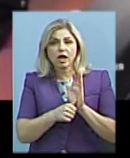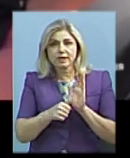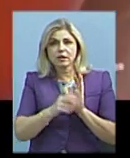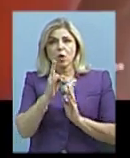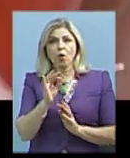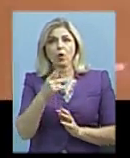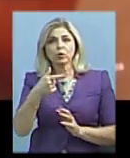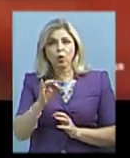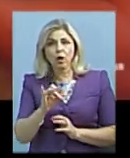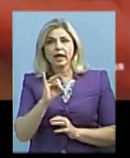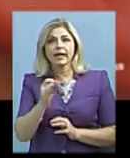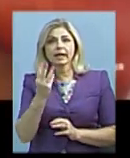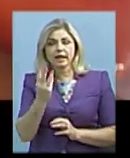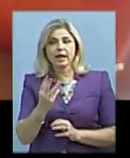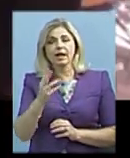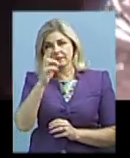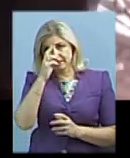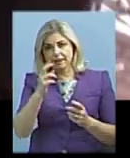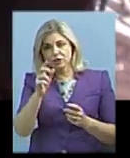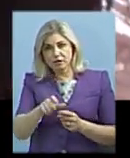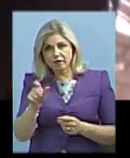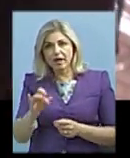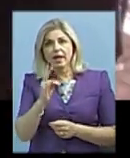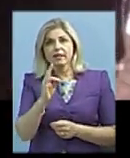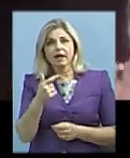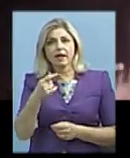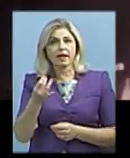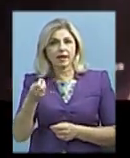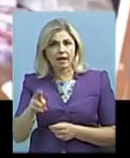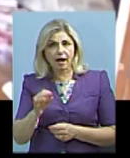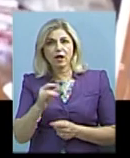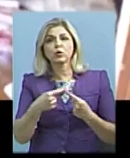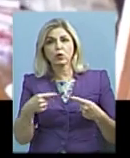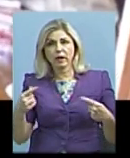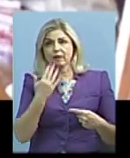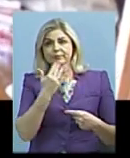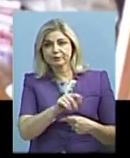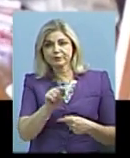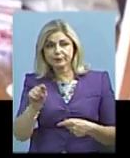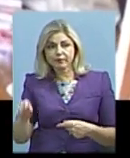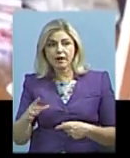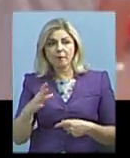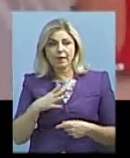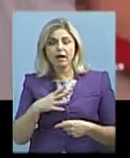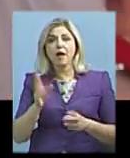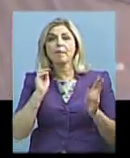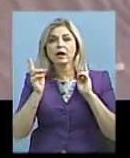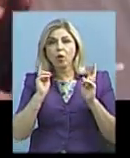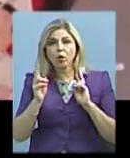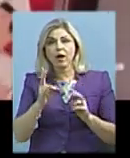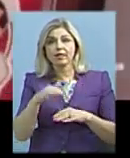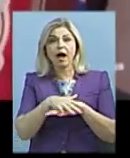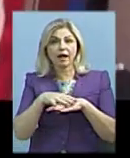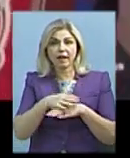Конго, 1 Гана та 3 Нігерії. Вони працевлаштувалися кухарями у кафе, продавцями на місцевому ринку, перукарями, не маючи на це